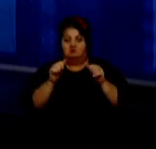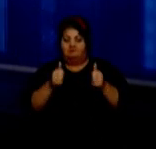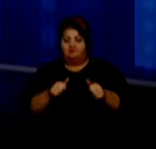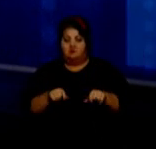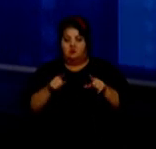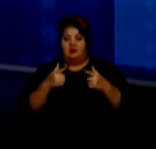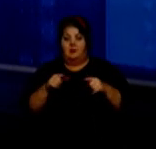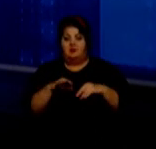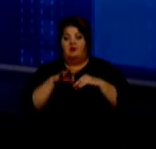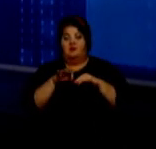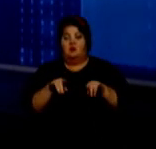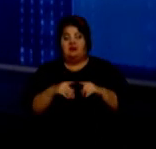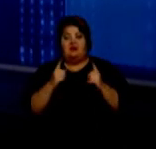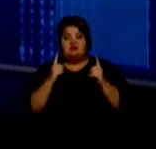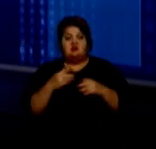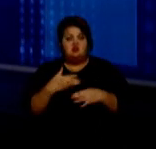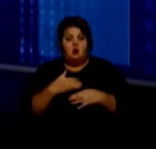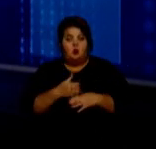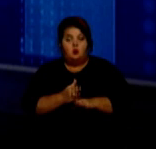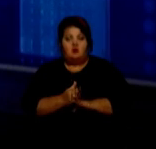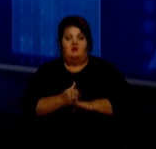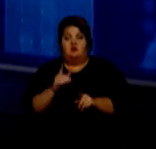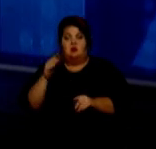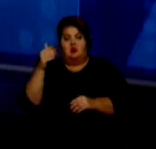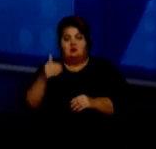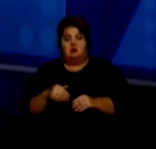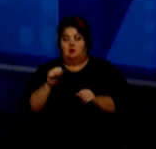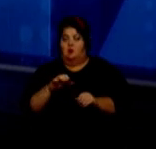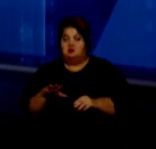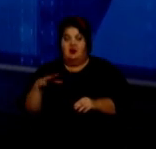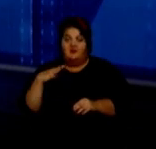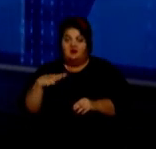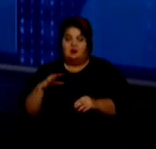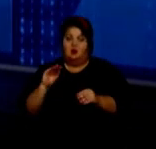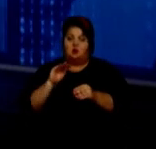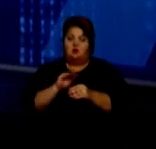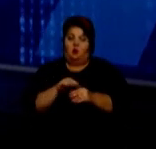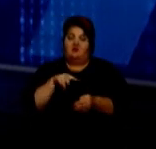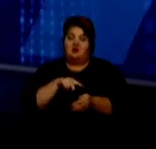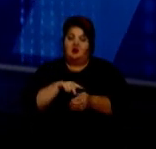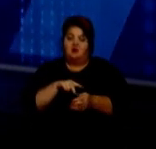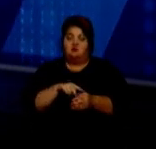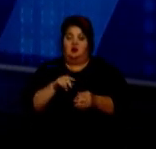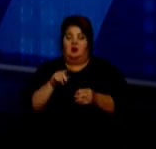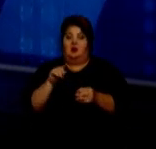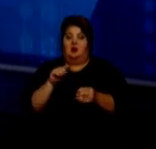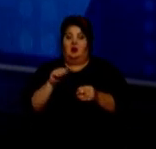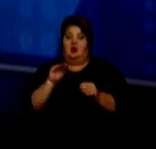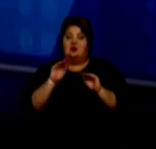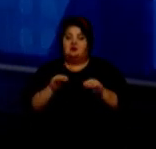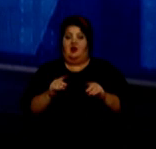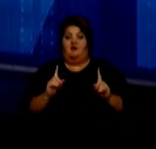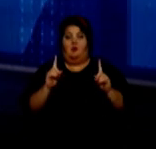відбулись такі значні руйнування, що стіна може не витримати додаткових навантажень. Значить, ставимо ці опори,